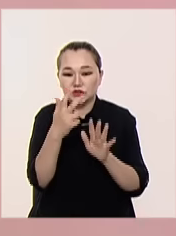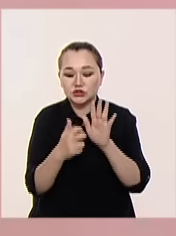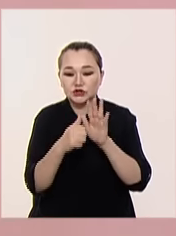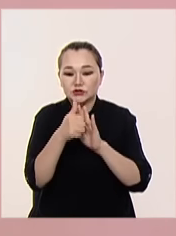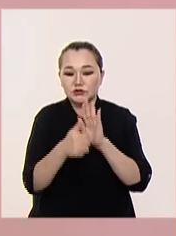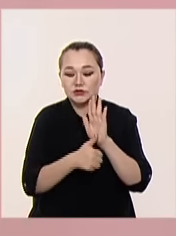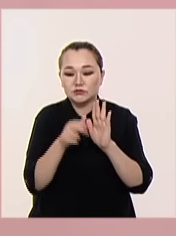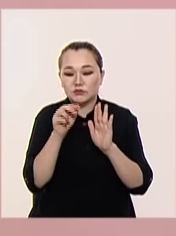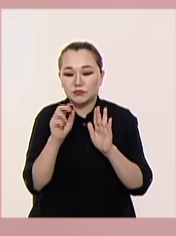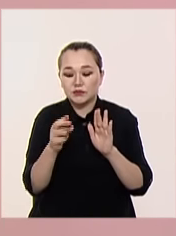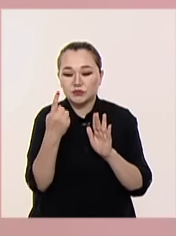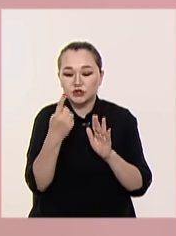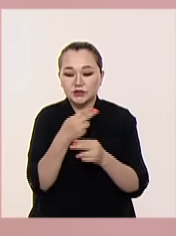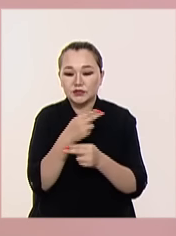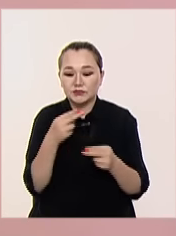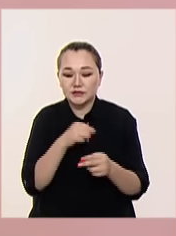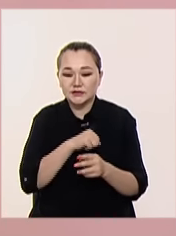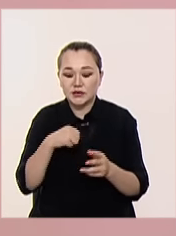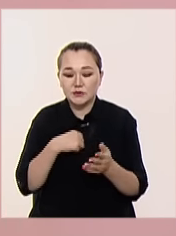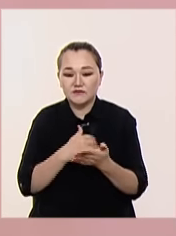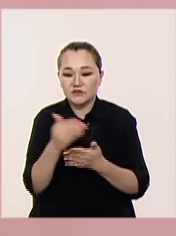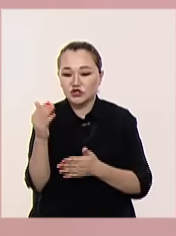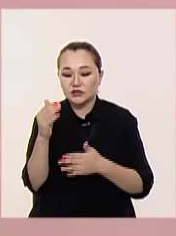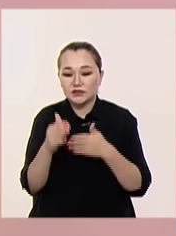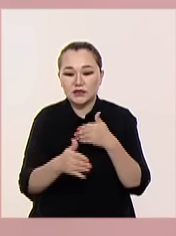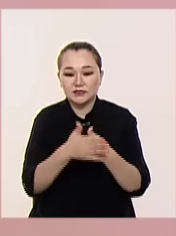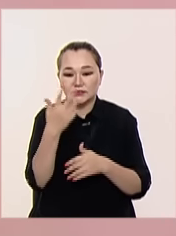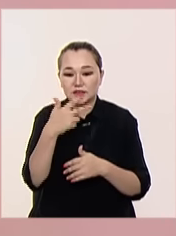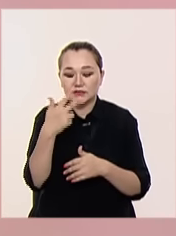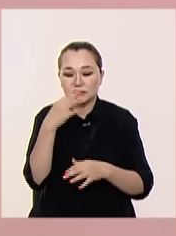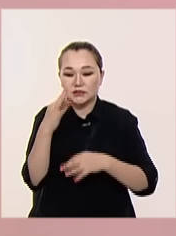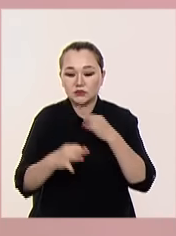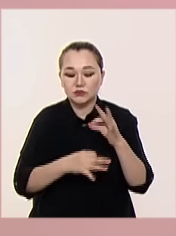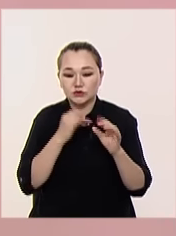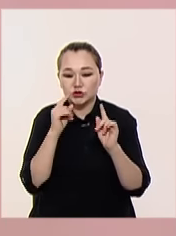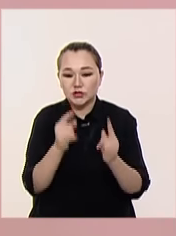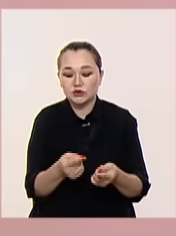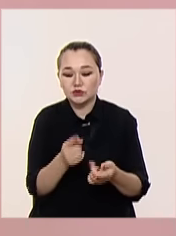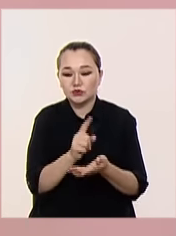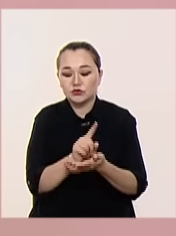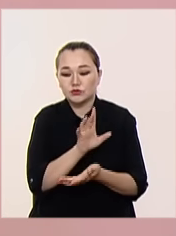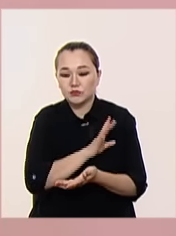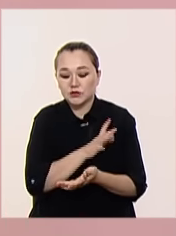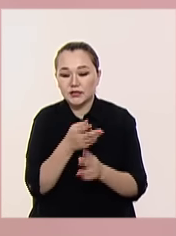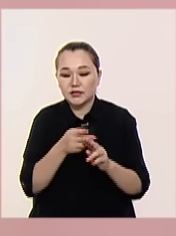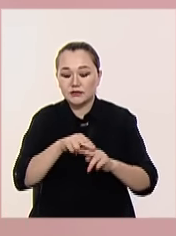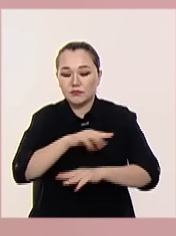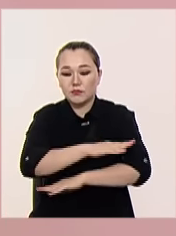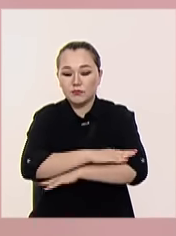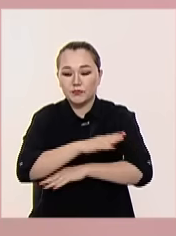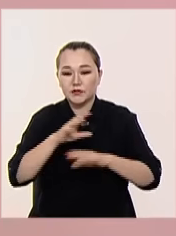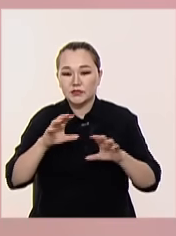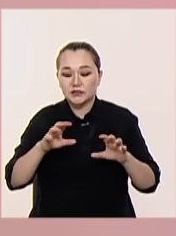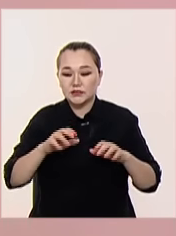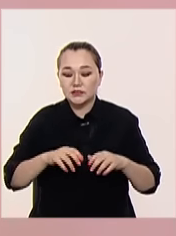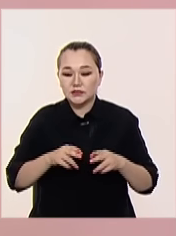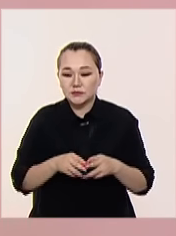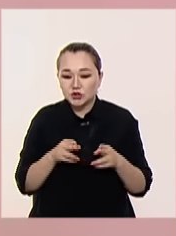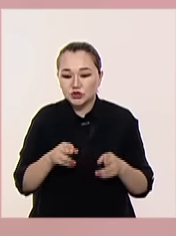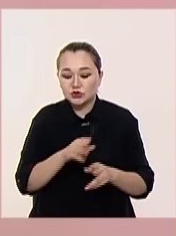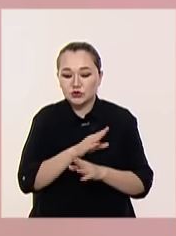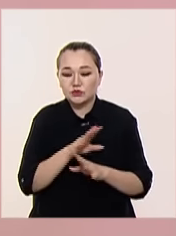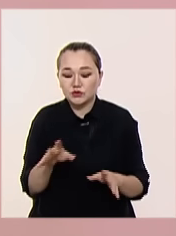316-бабынын 1-тармагы боюнча эң жогору жаза бул 30 тәүлүккө камакка алуу гана карастырылган. Ал осы аракет кылмыштык кодекс боюнча кылмыш эмес,